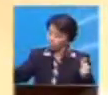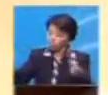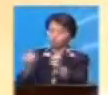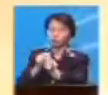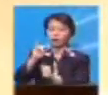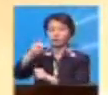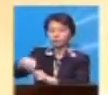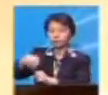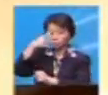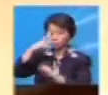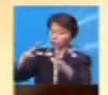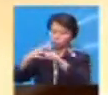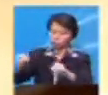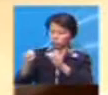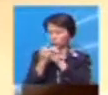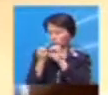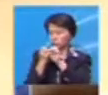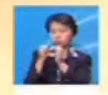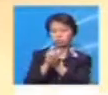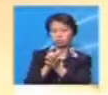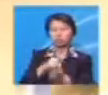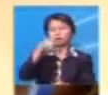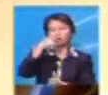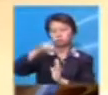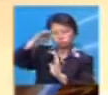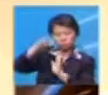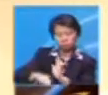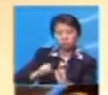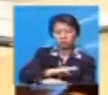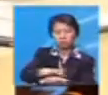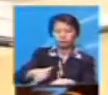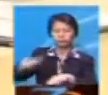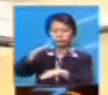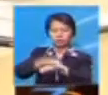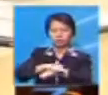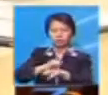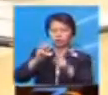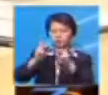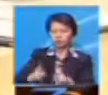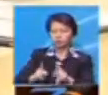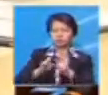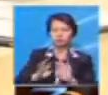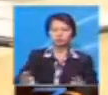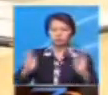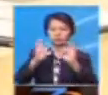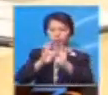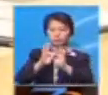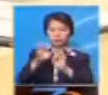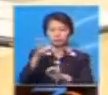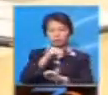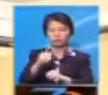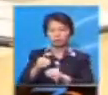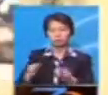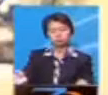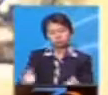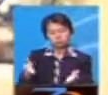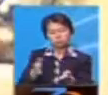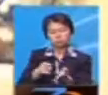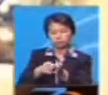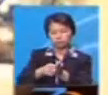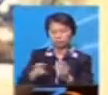IPIC untuk menyelesaikan pertikaian. Ia untuk mengurangkan kesan ke atas semua pihak yang berkepentingan. Ia juga mengelakkan keperluan